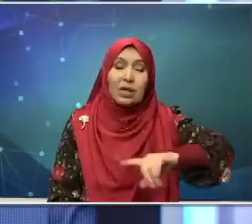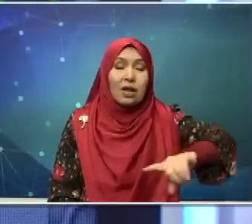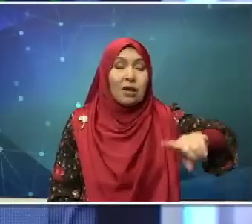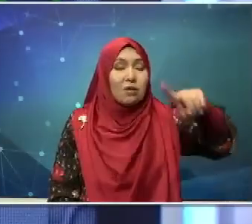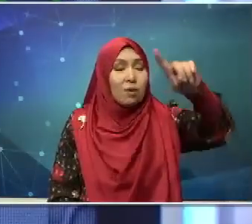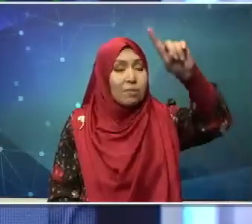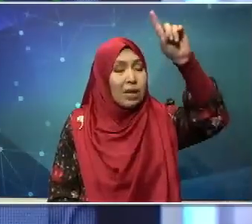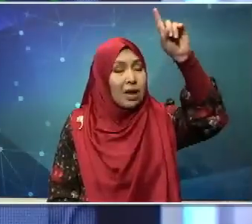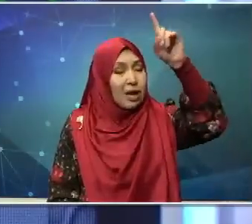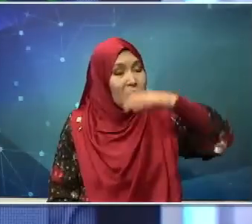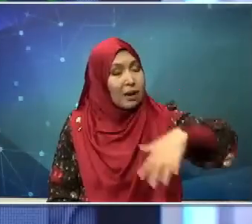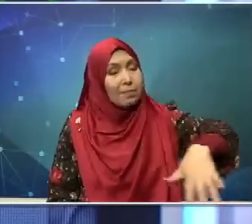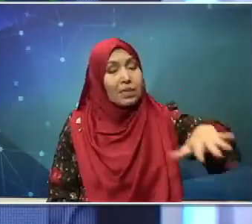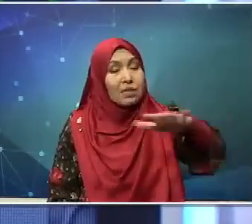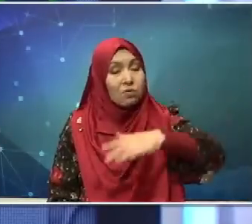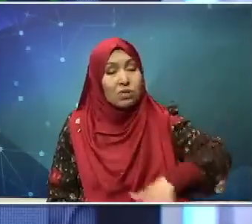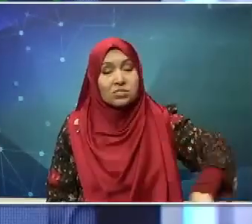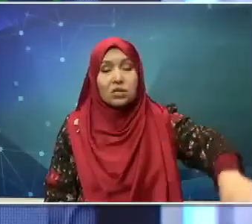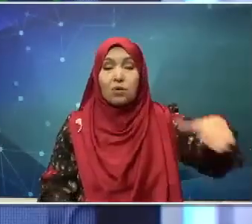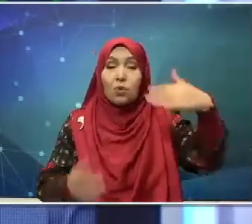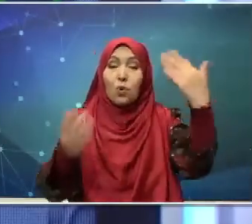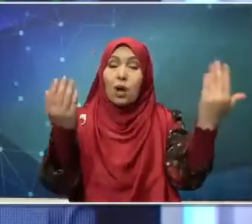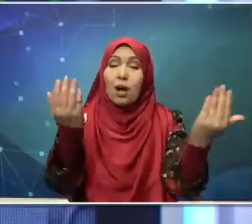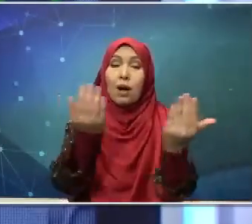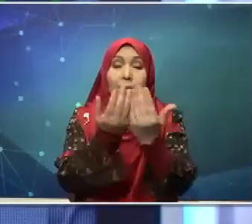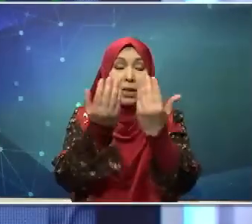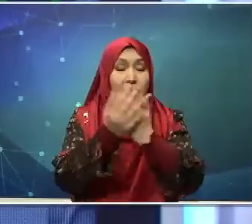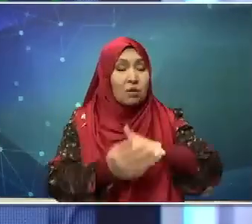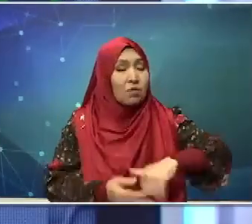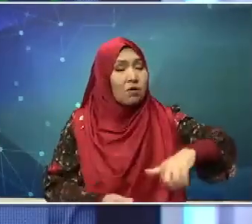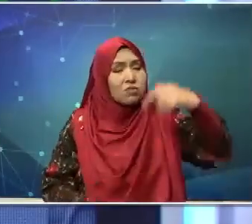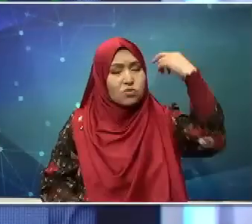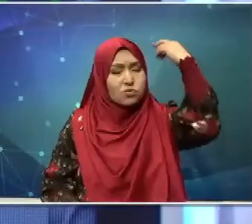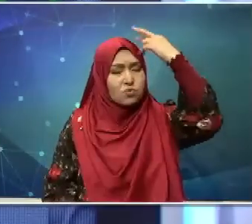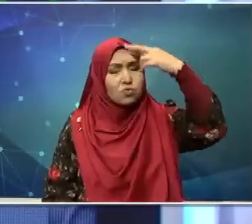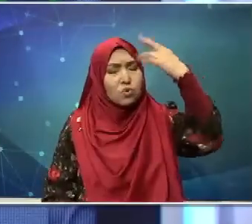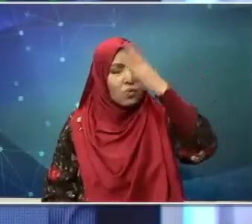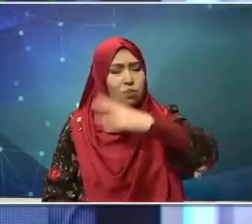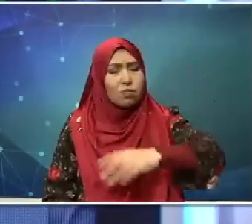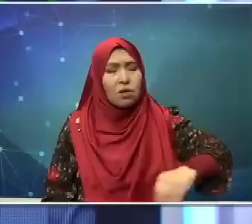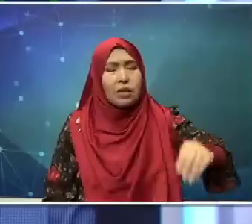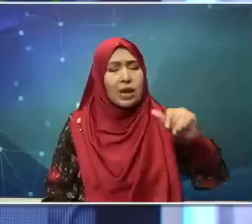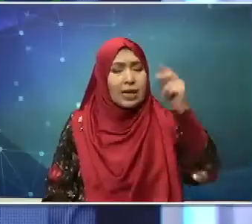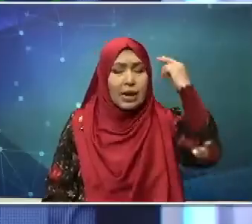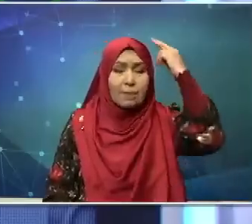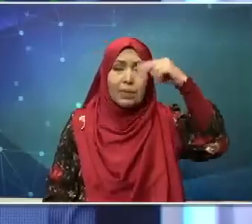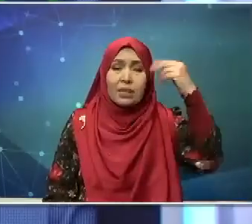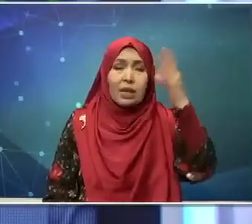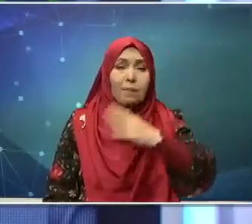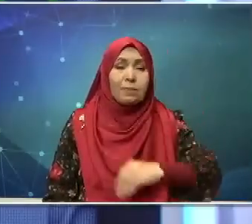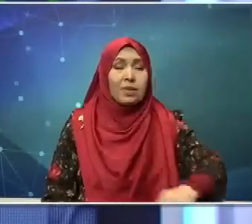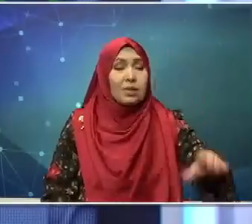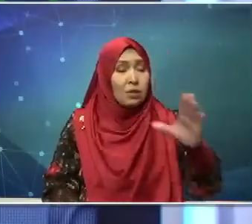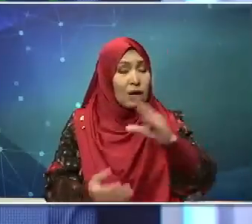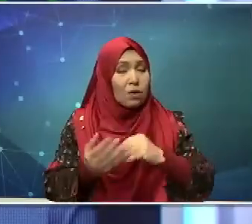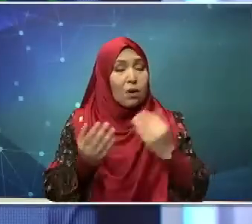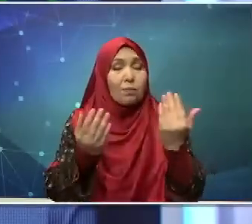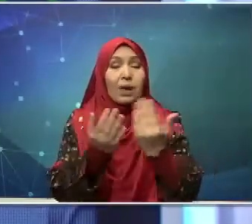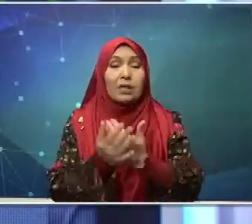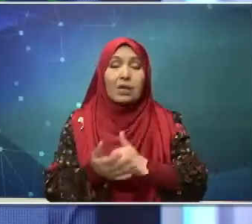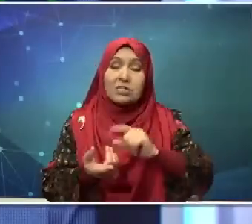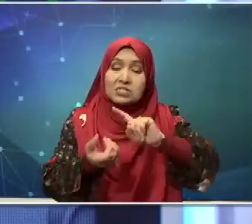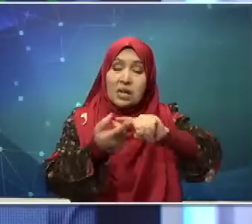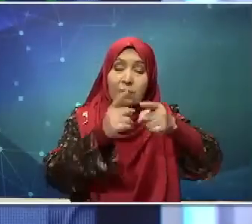alamin washolatu wassalamu ala asrofil Ambiya Iwal mursalin wa'ala alihi